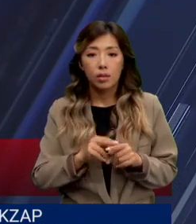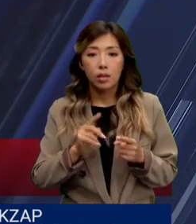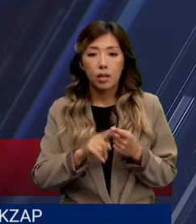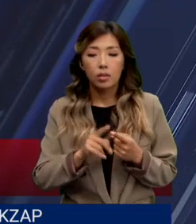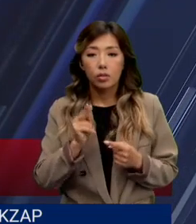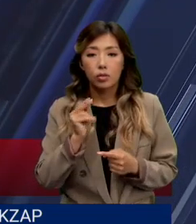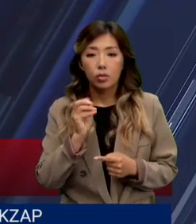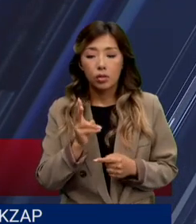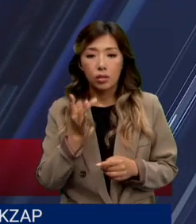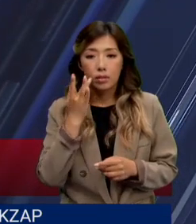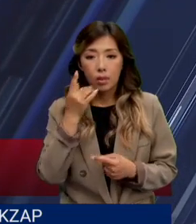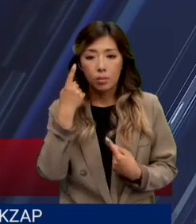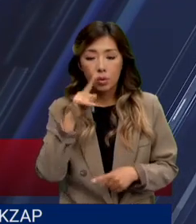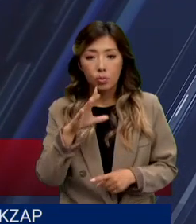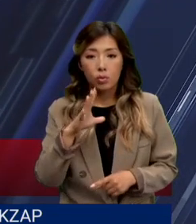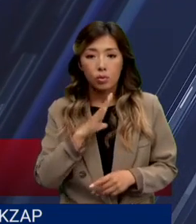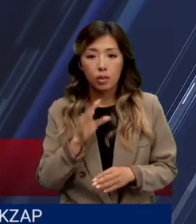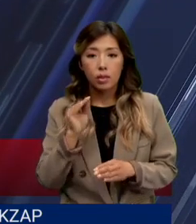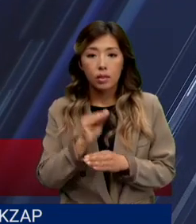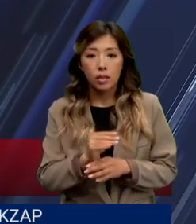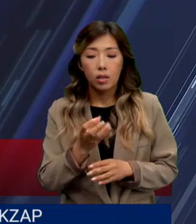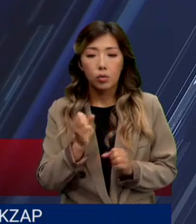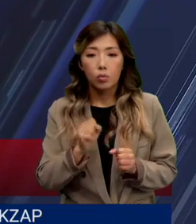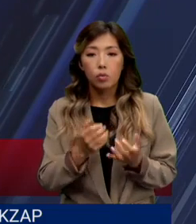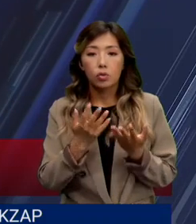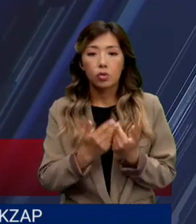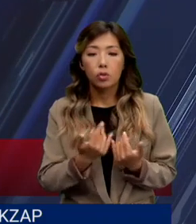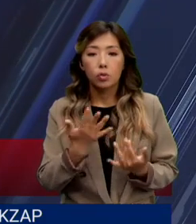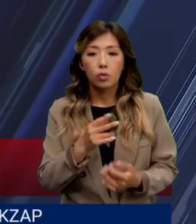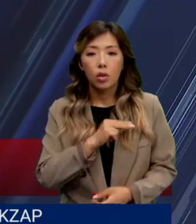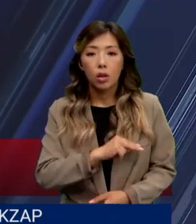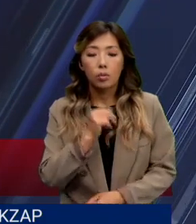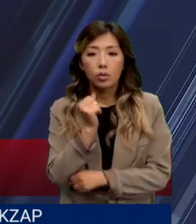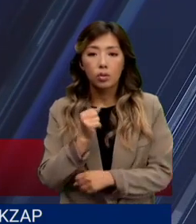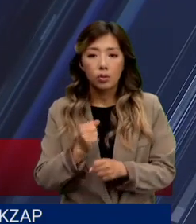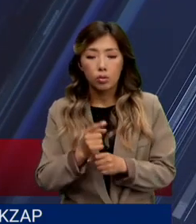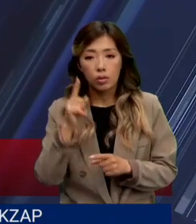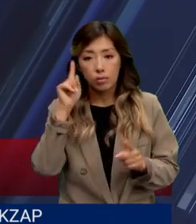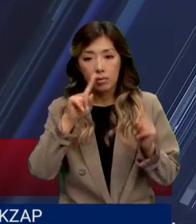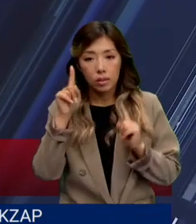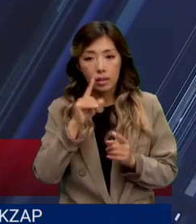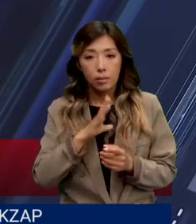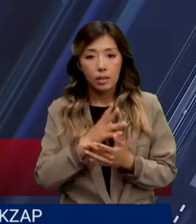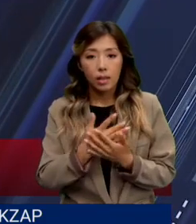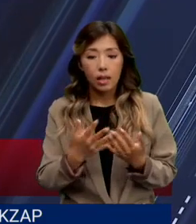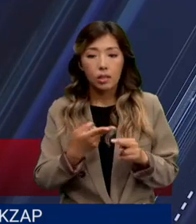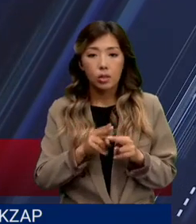чек придумывали, да, придумывали, чтобы там считать там сотрудников, не считать сотрудников, что